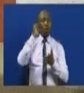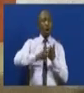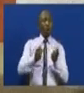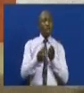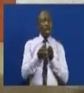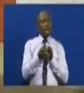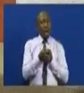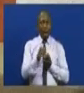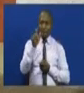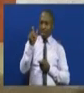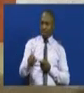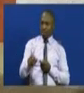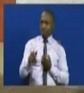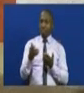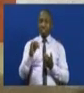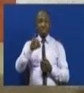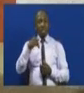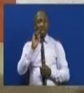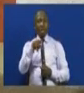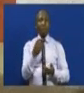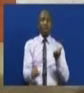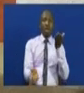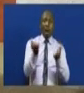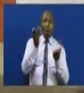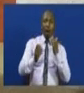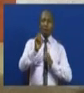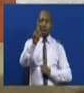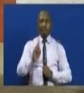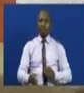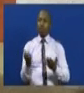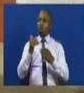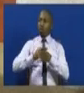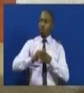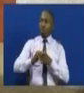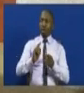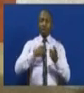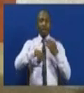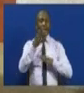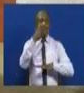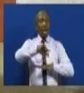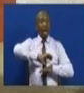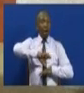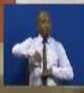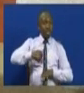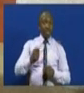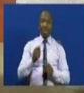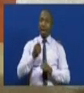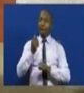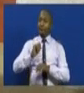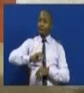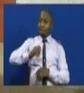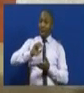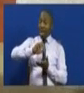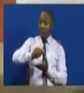huyo muhusika. Pengine kuna kiwango ambacho kinapaswa kutumika kwenye tangawizi na malimao?